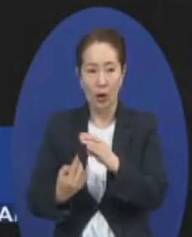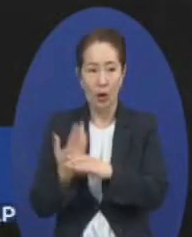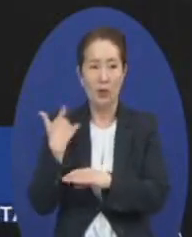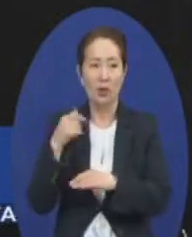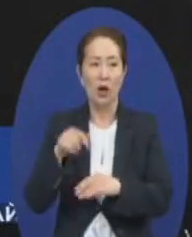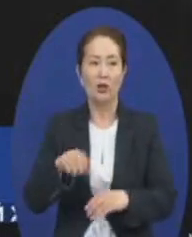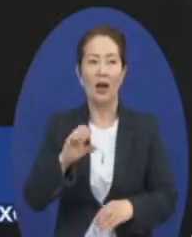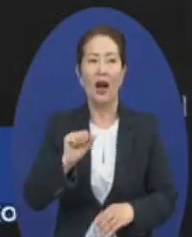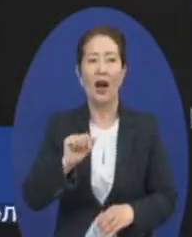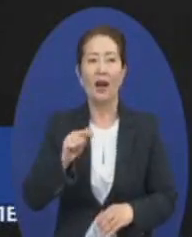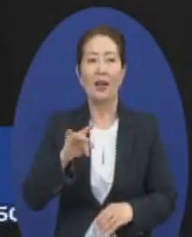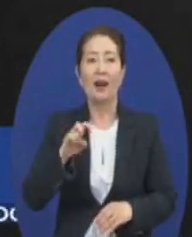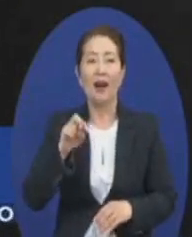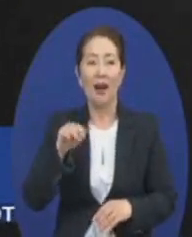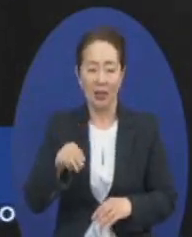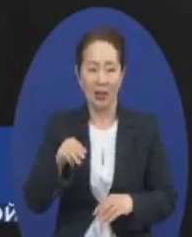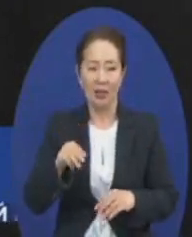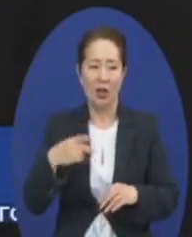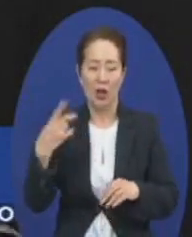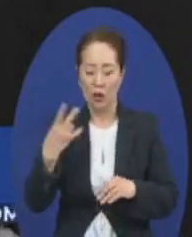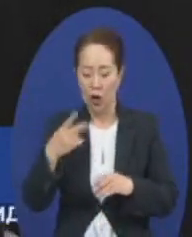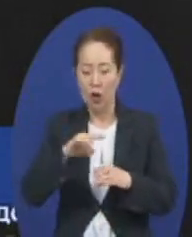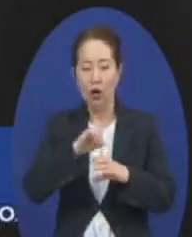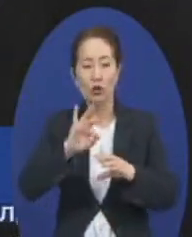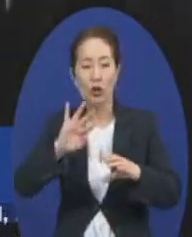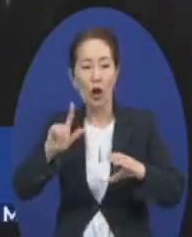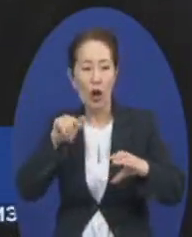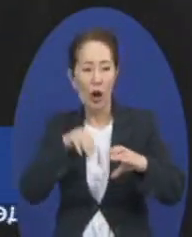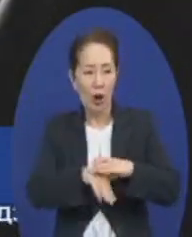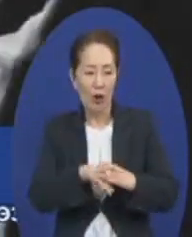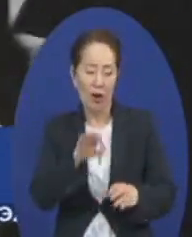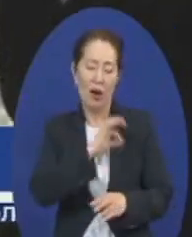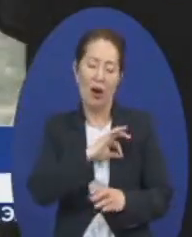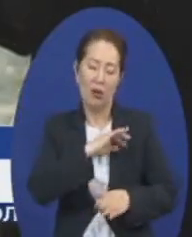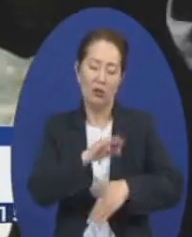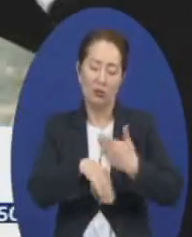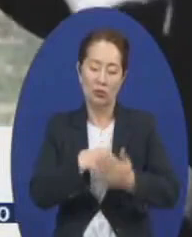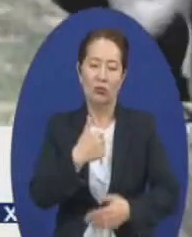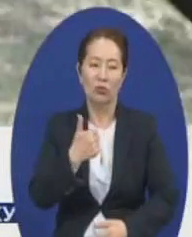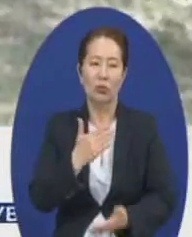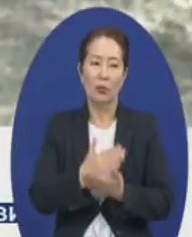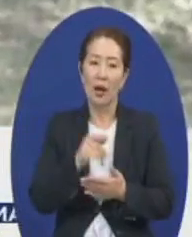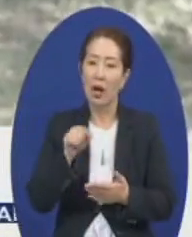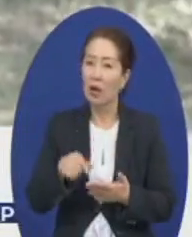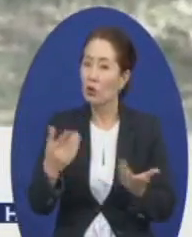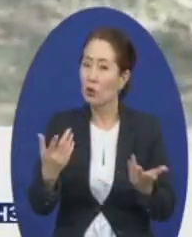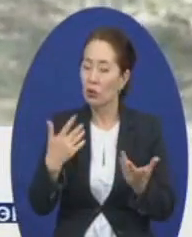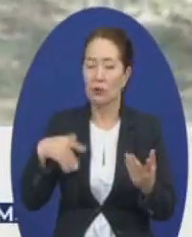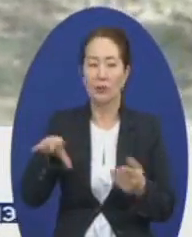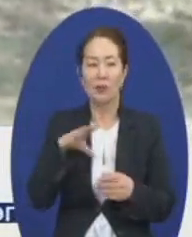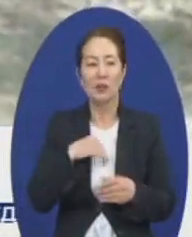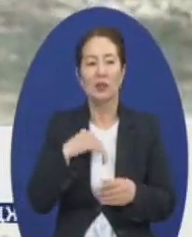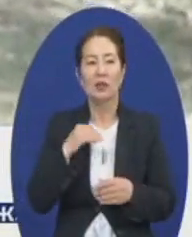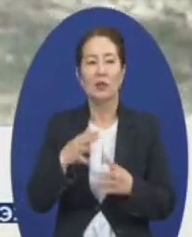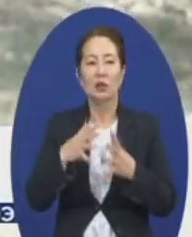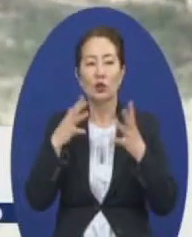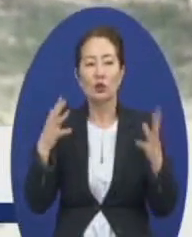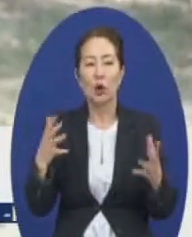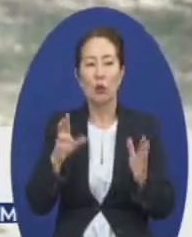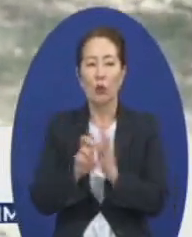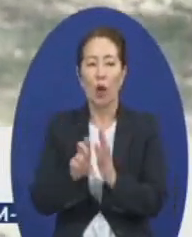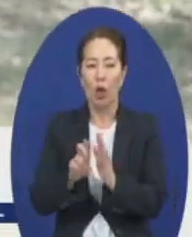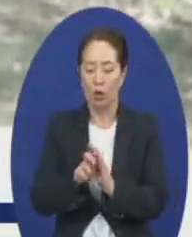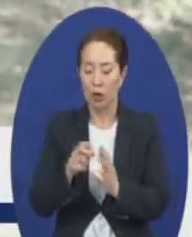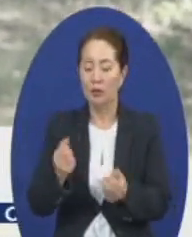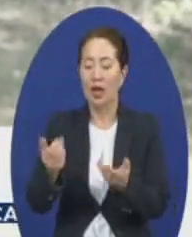тарьдаг байсан бол агрегатаар одоо өнөөдөр бид нар энэ агрегат ногооны зөриудийн үр шимийг одоо хүртээд явж байна. Энэ бол одоо бидэрт маш